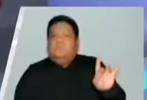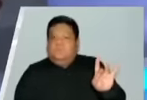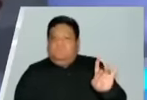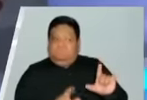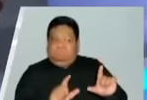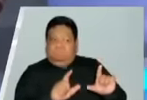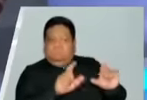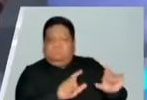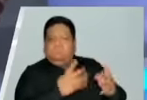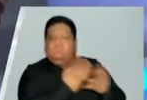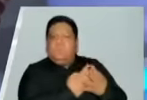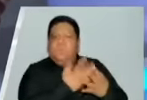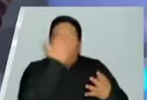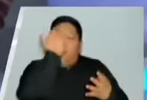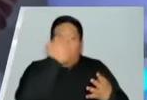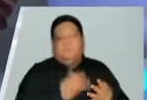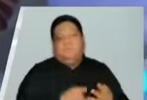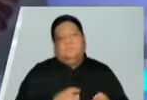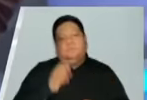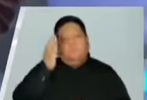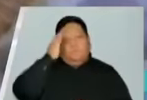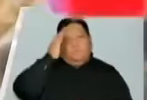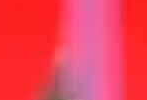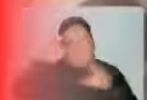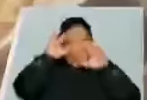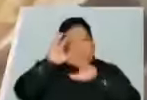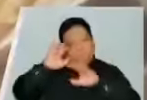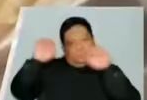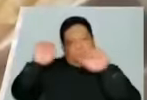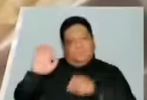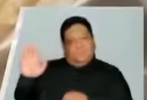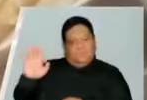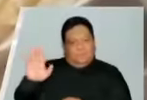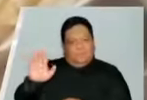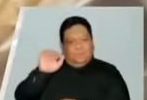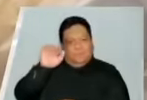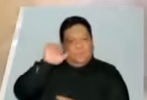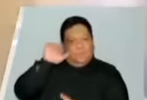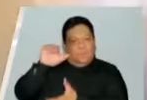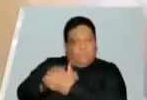mangikil. Nakatutok si Bam Alegre. Exclusive!